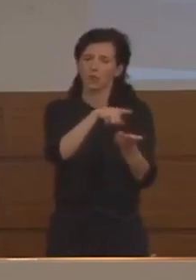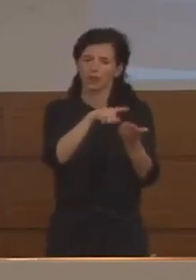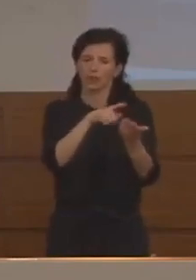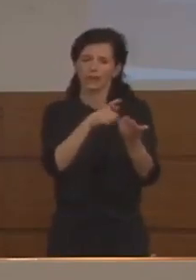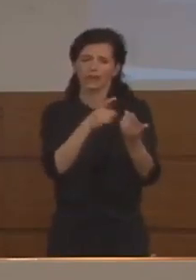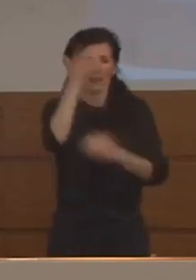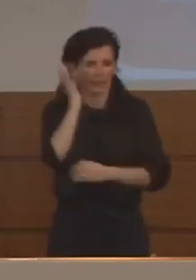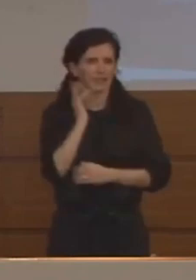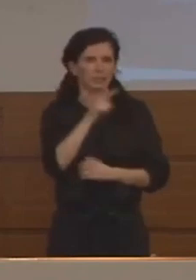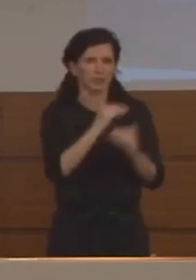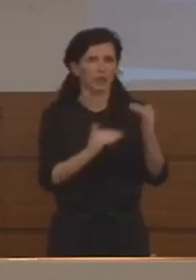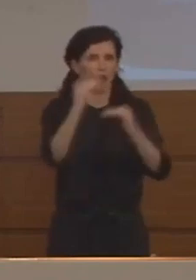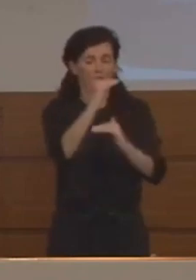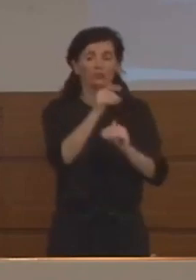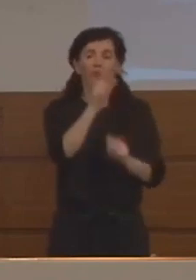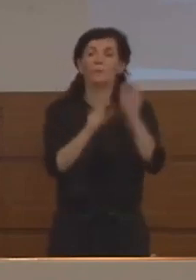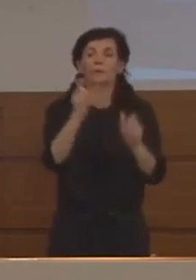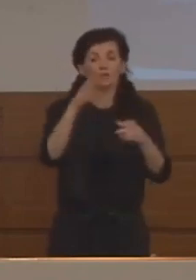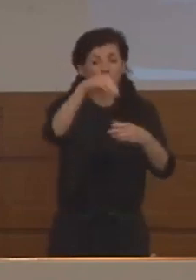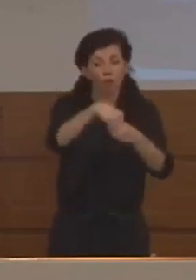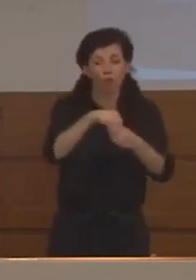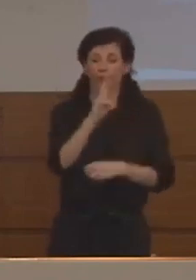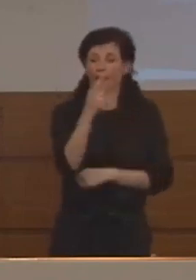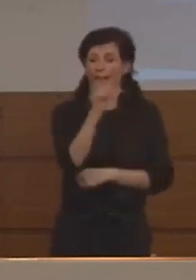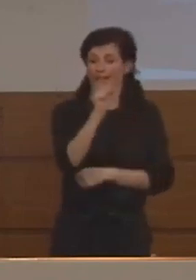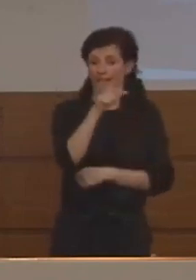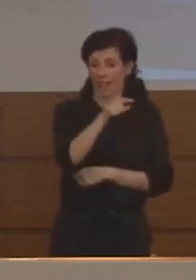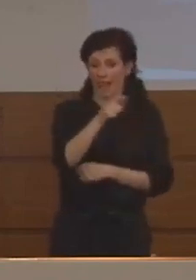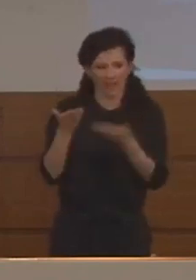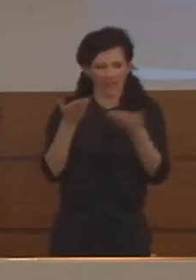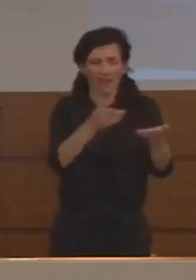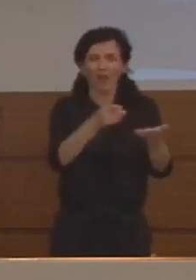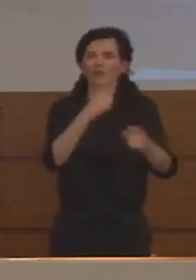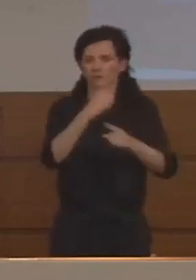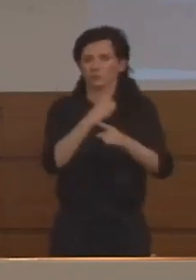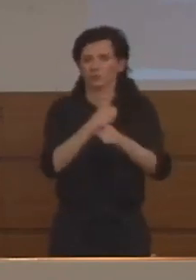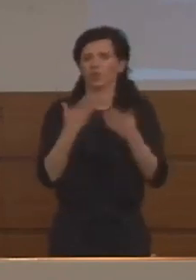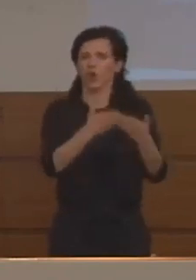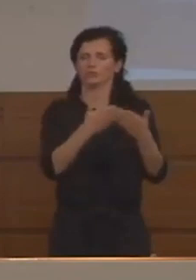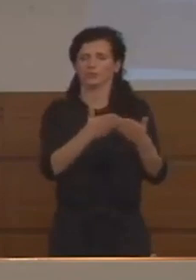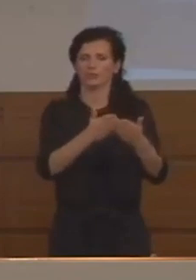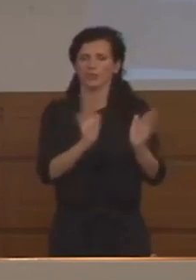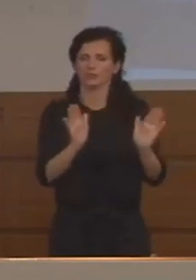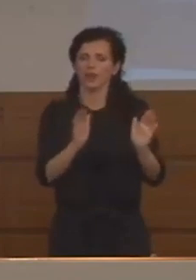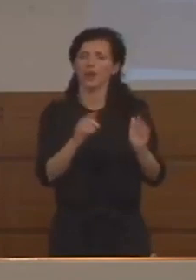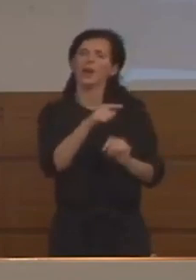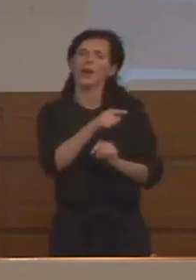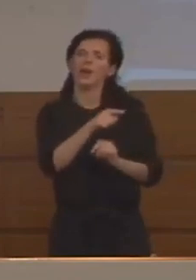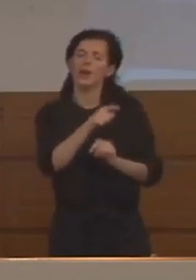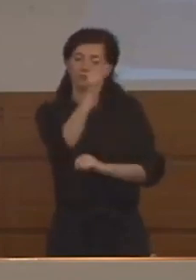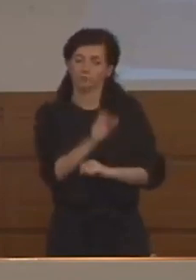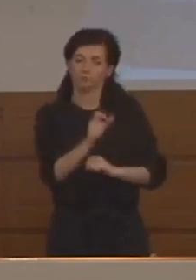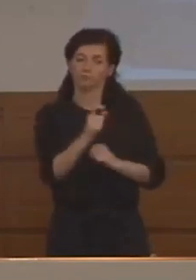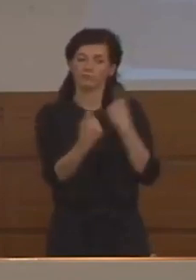accolte nelle residenze sanitarie assistite per definizione hanno bisogno di assistenza per definizione hanno una situazione